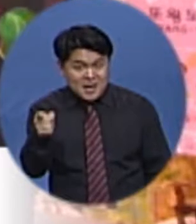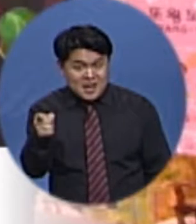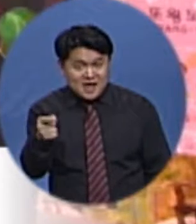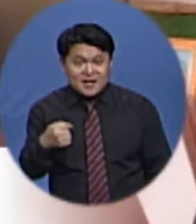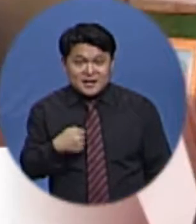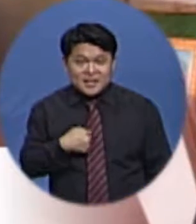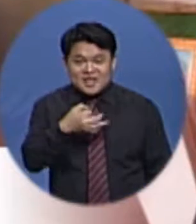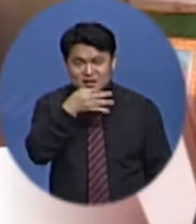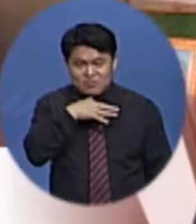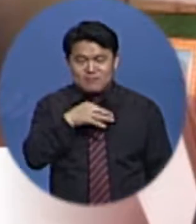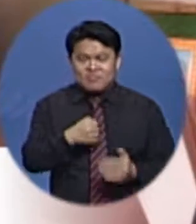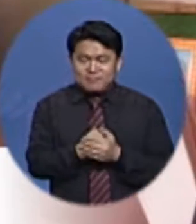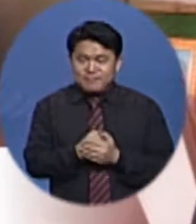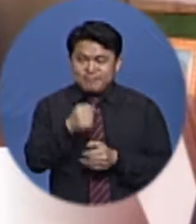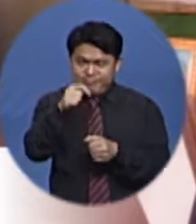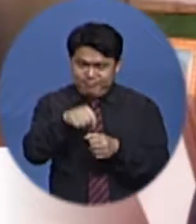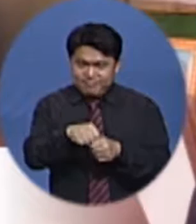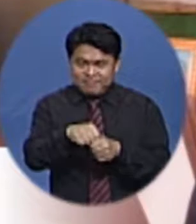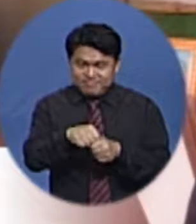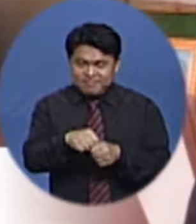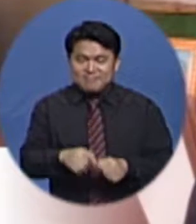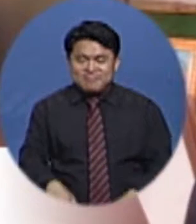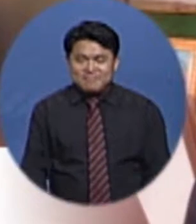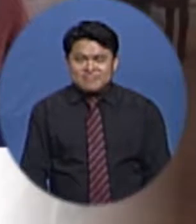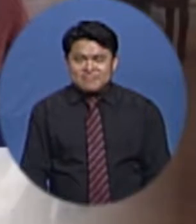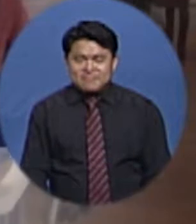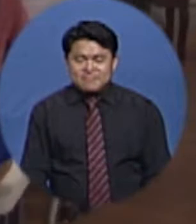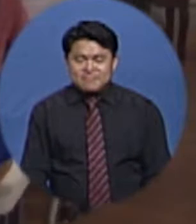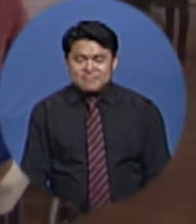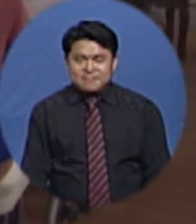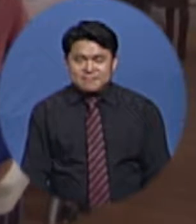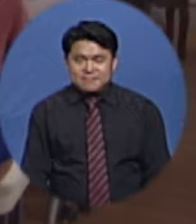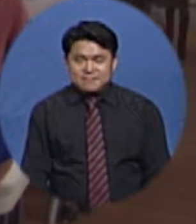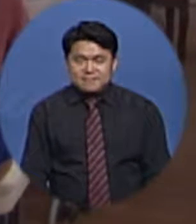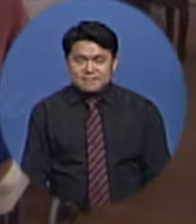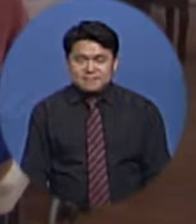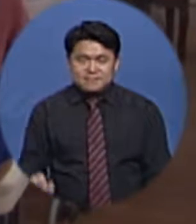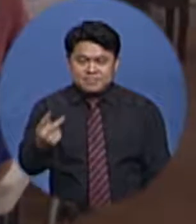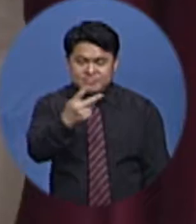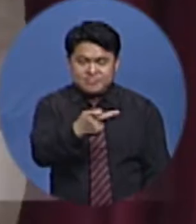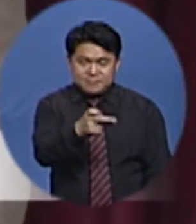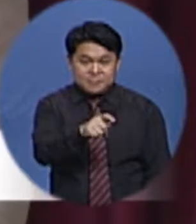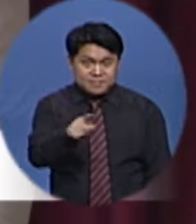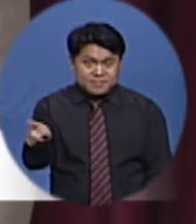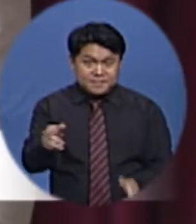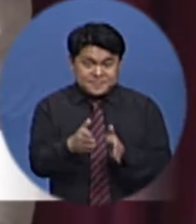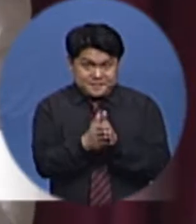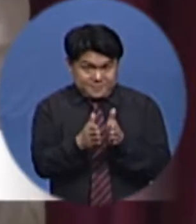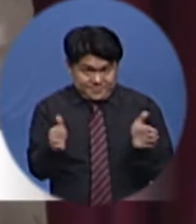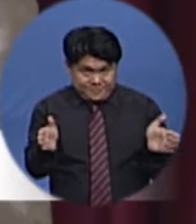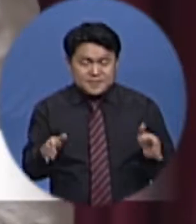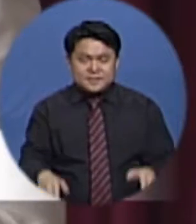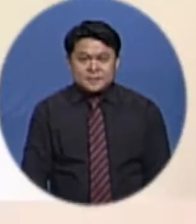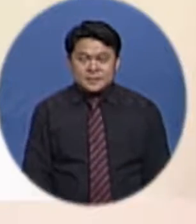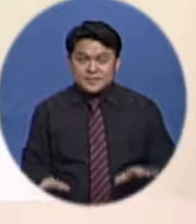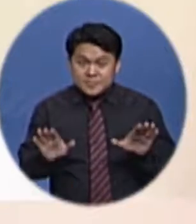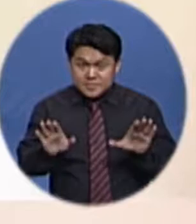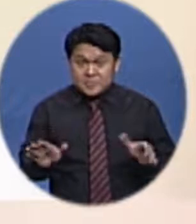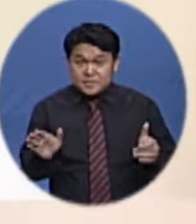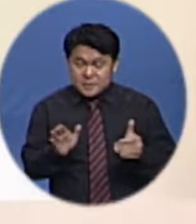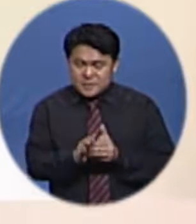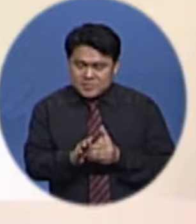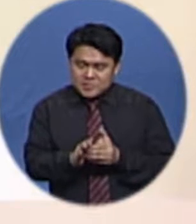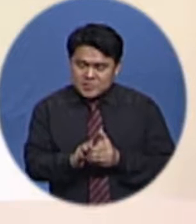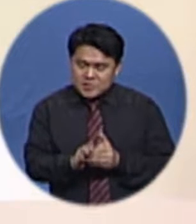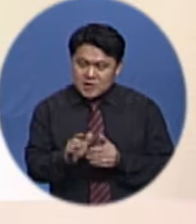그게 뭐 최대의 목표고 좋은 마음가짐이 아닌가 생각합니다. 지난 2012년부터 실시되고 있는데 현재까지